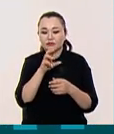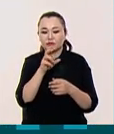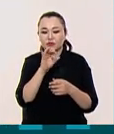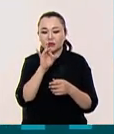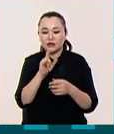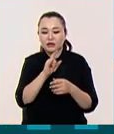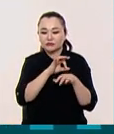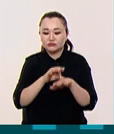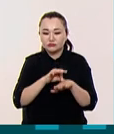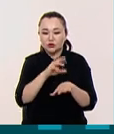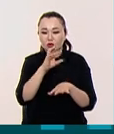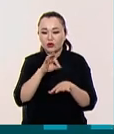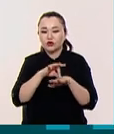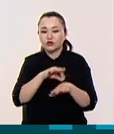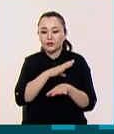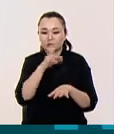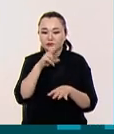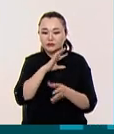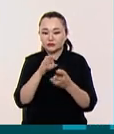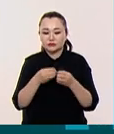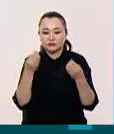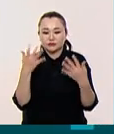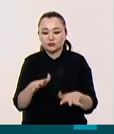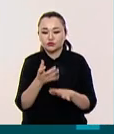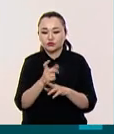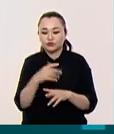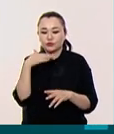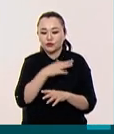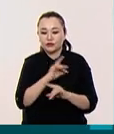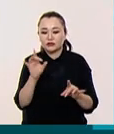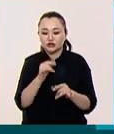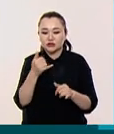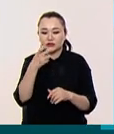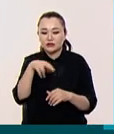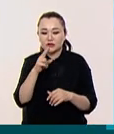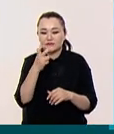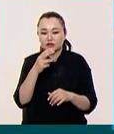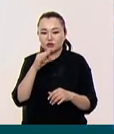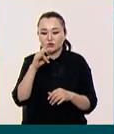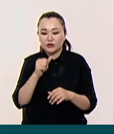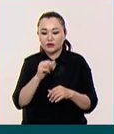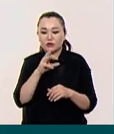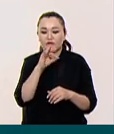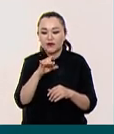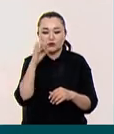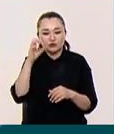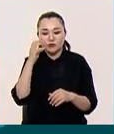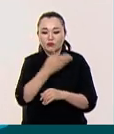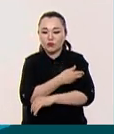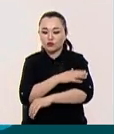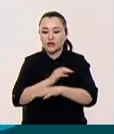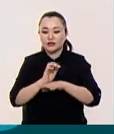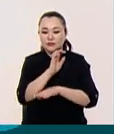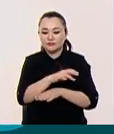жіберіп келген кәсіпкер айналдырған екі айдың ішінде шығынға белшеден батқанын айтады. Қазір қоймадағы 200 тонна тауарды Өзбекстан мен Польшаға